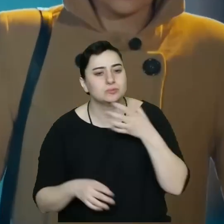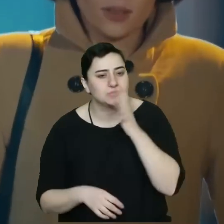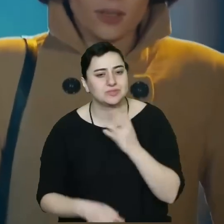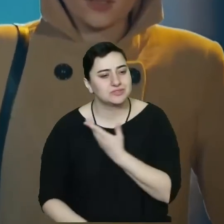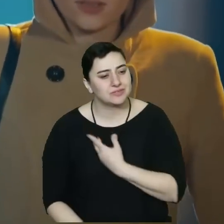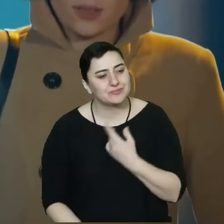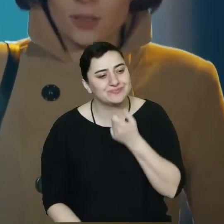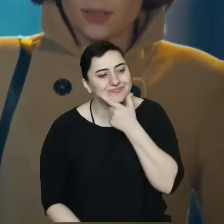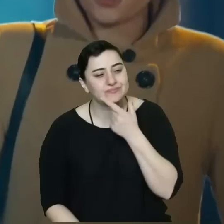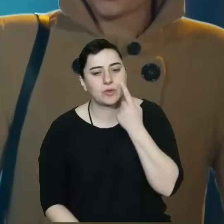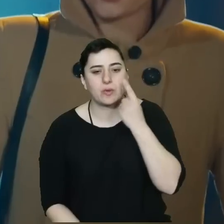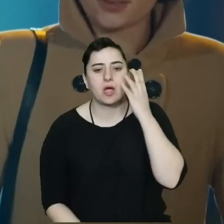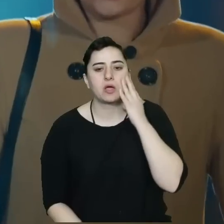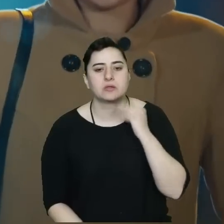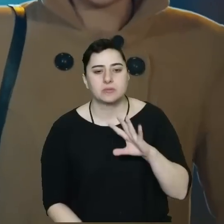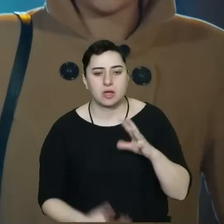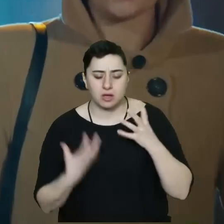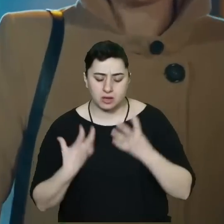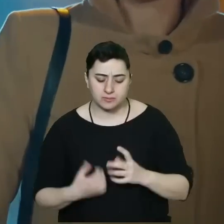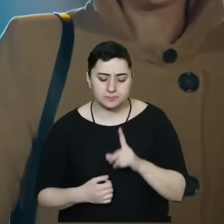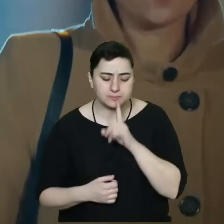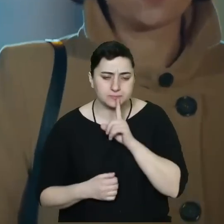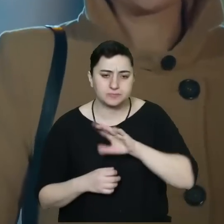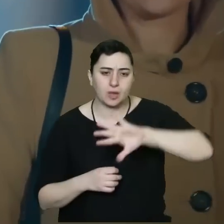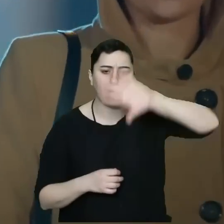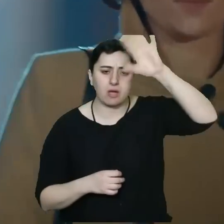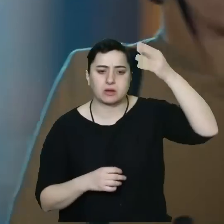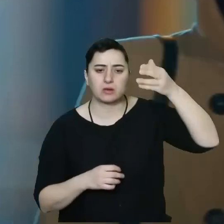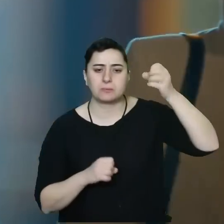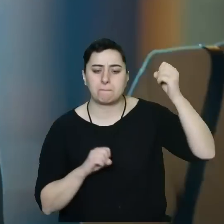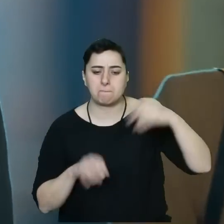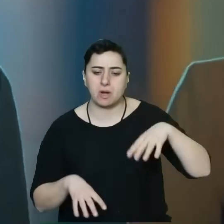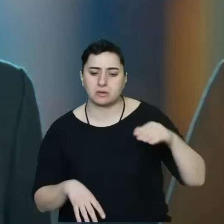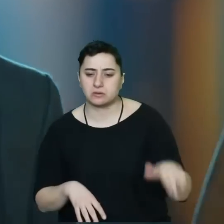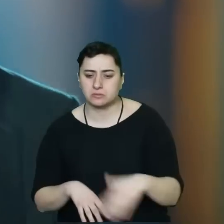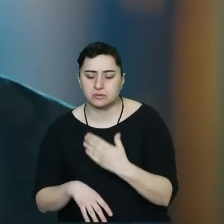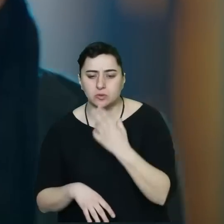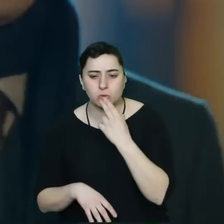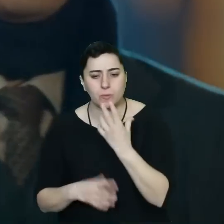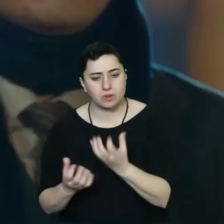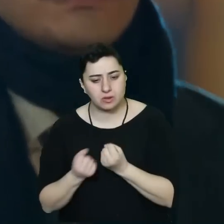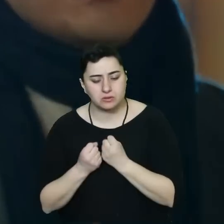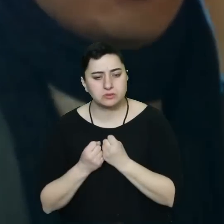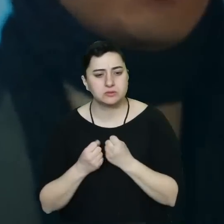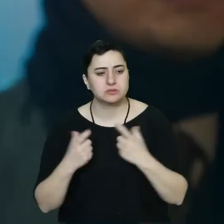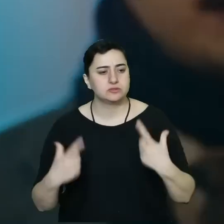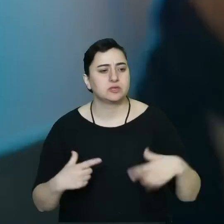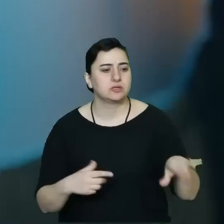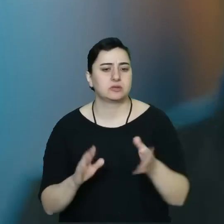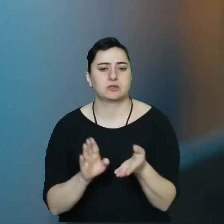tebessüm attığını. Ağır başıyla kopar dağdan, nöbet alır, şehri